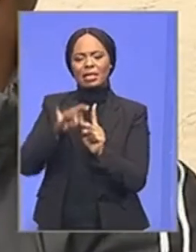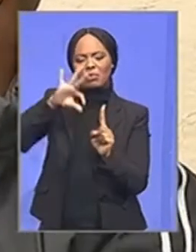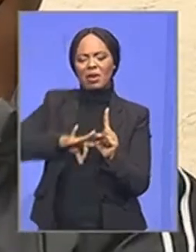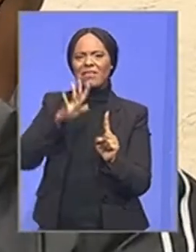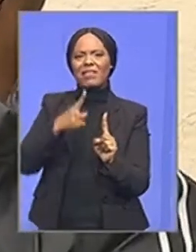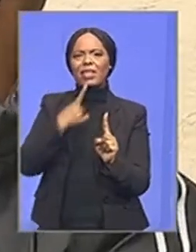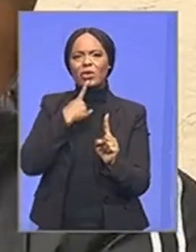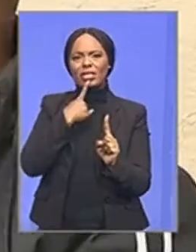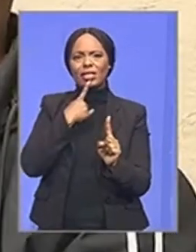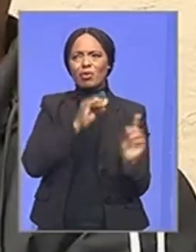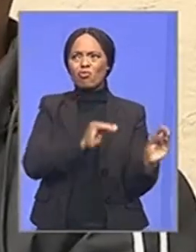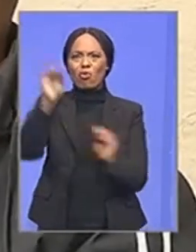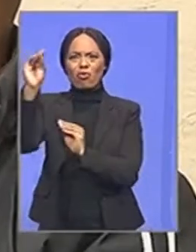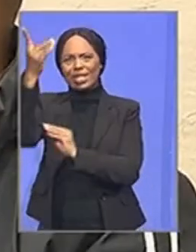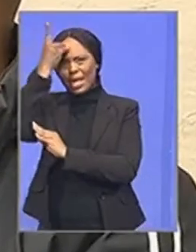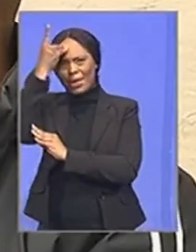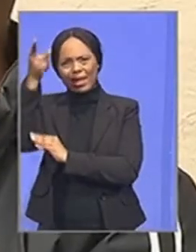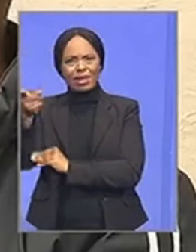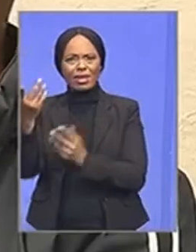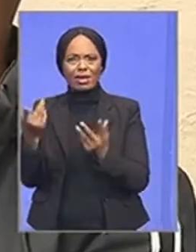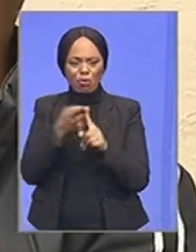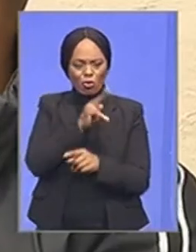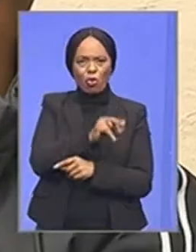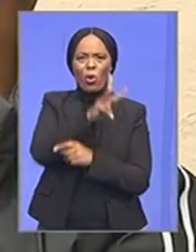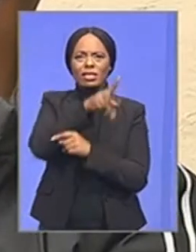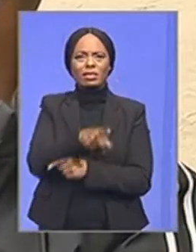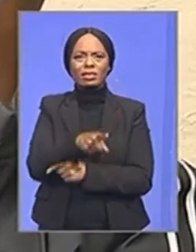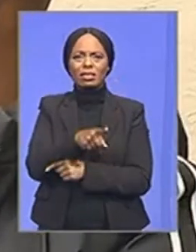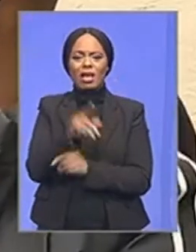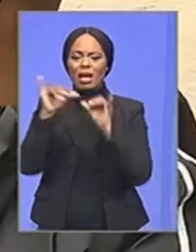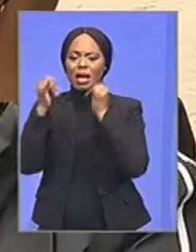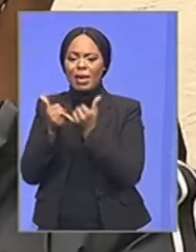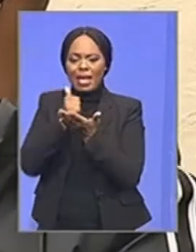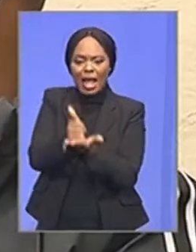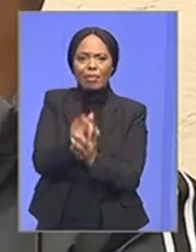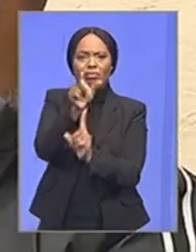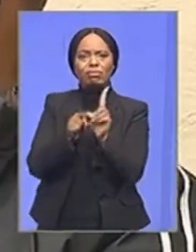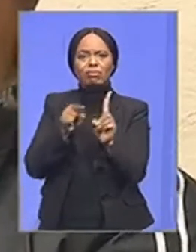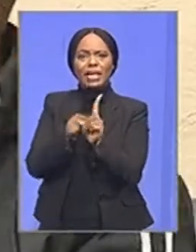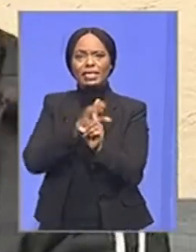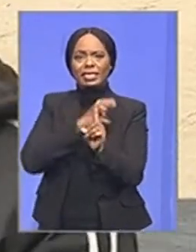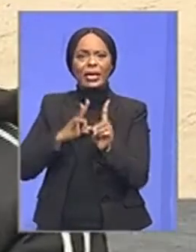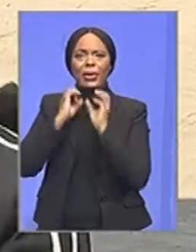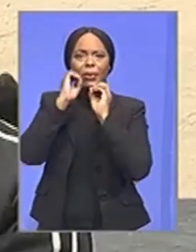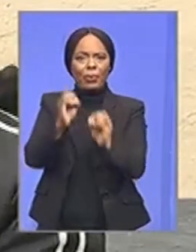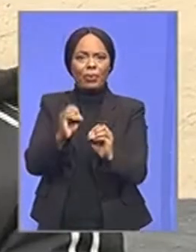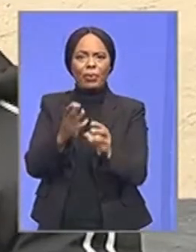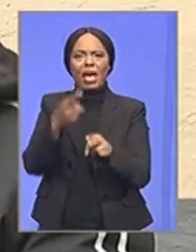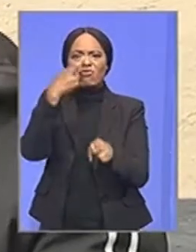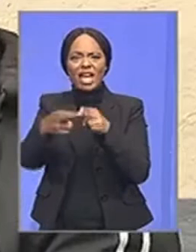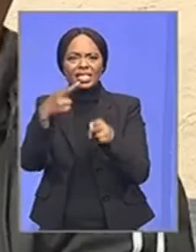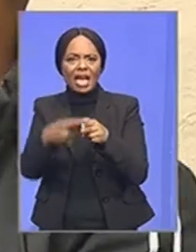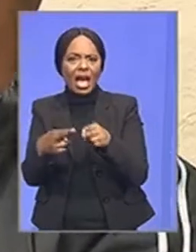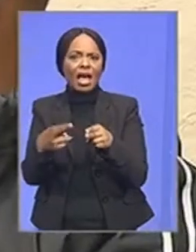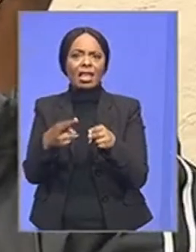ona 5,000 te go ya ko Durban ga gona se company e thusa mosebetsi ka sona o re mo meeting halfway in terms of rental